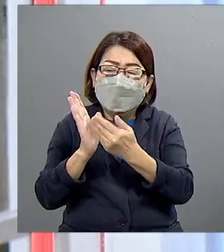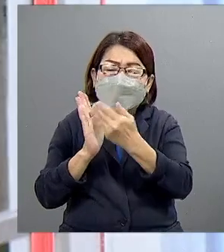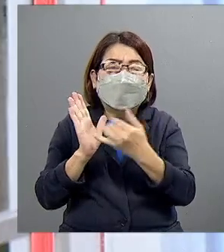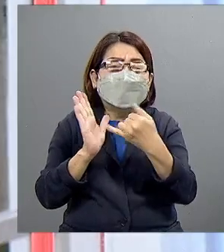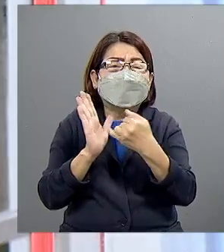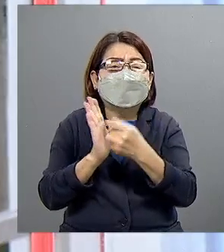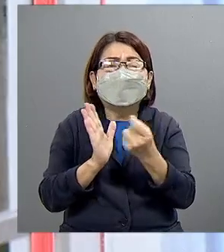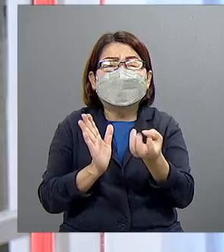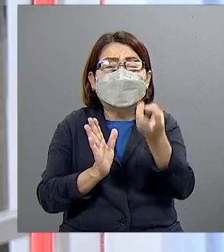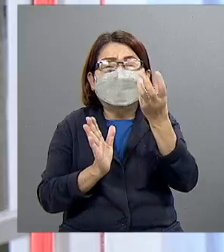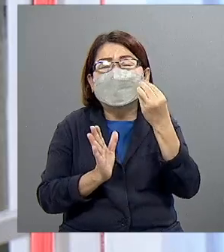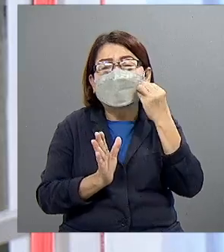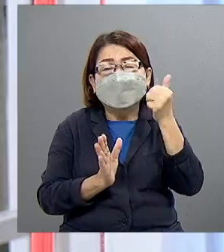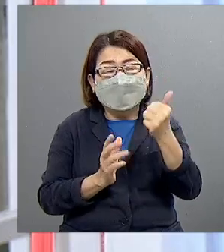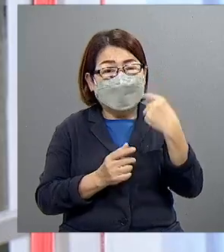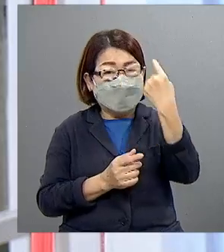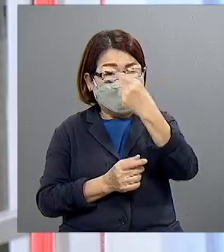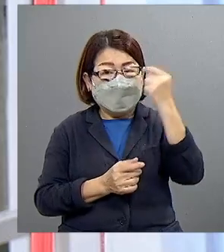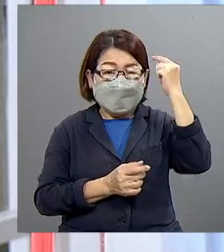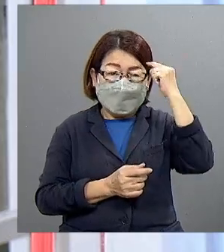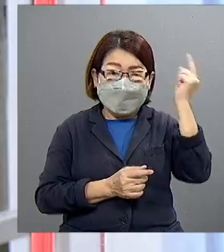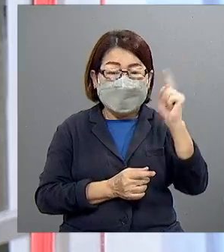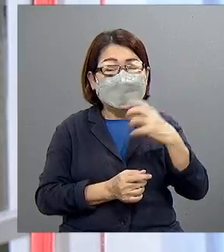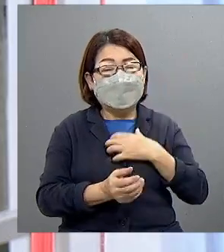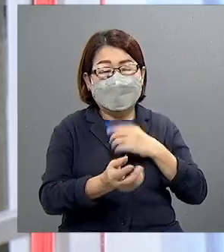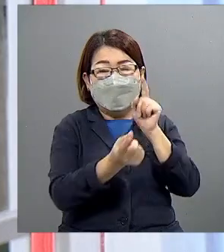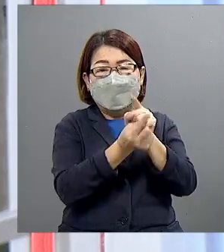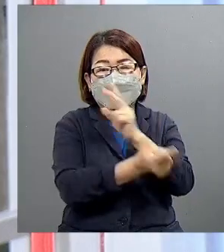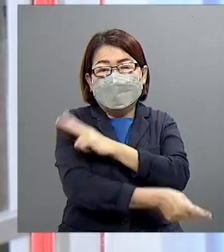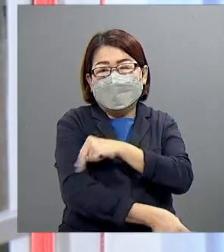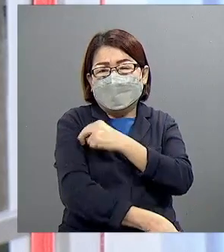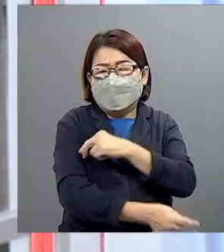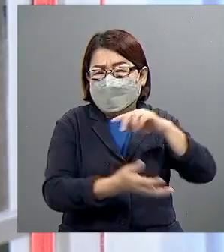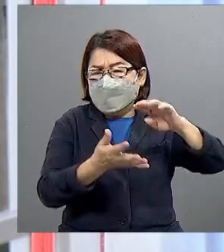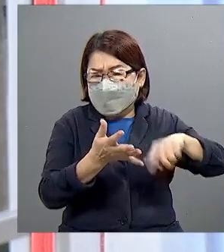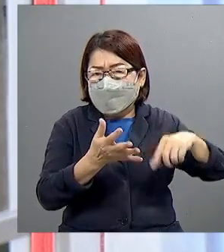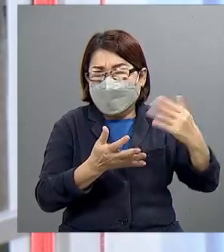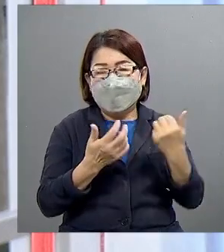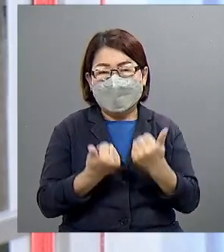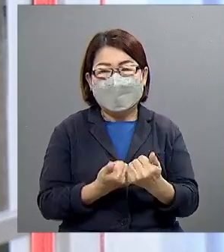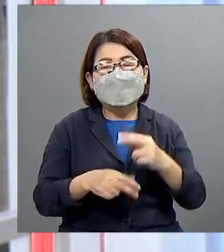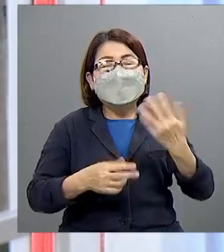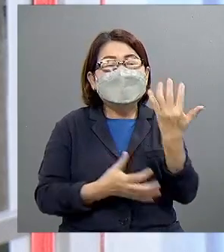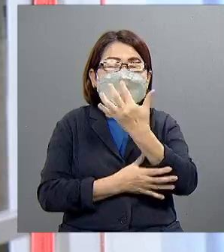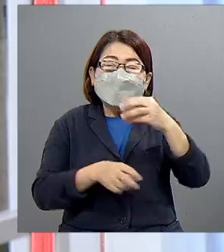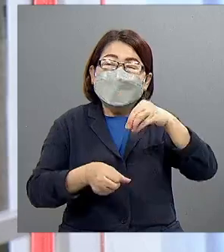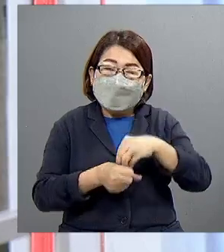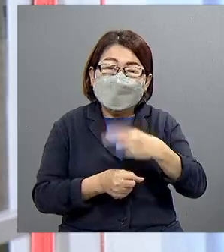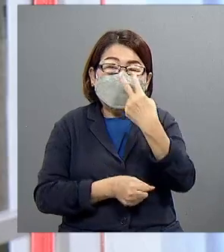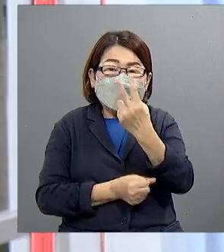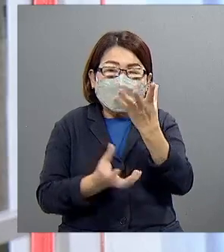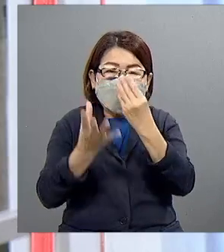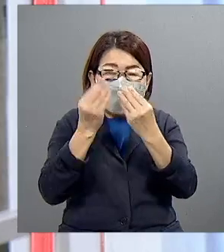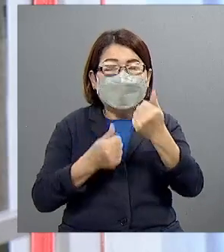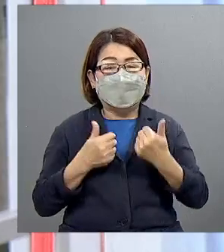มเรื่องการหาหมอหรือว่าไปพบคุณหมอนั่นเนี่ยอาจจะเป็นปลายทางตอนนี้นั่งดูเราสองคนดูรายการวันใหม่วาไรตี้อันนวดมือดึงนิ้วมือเ